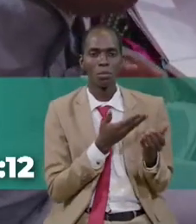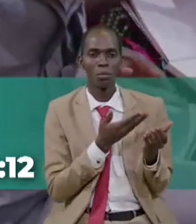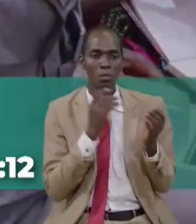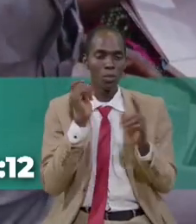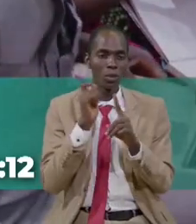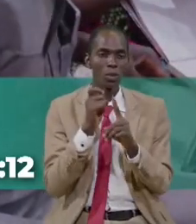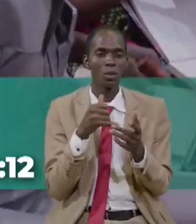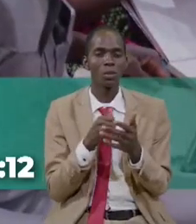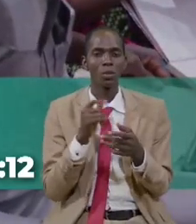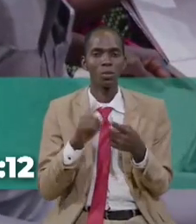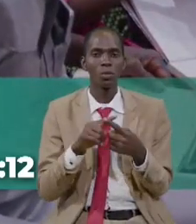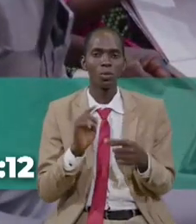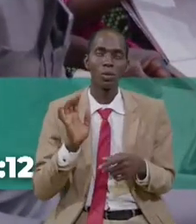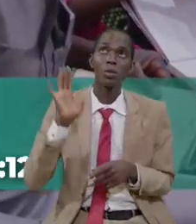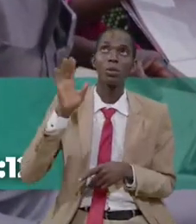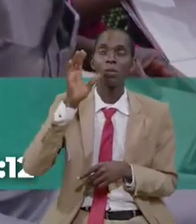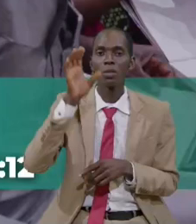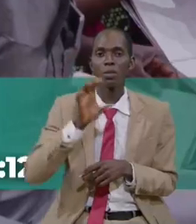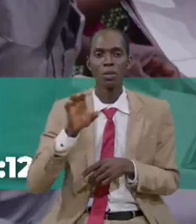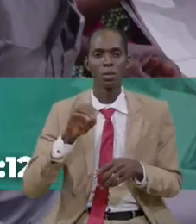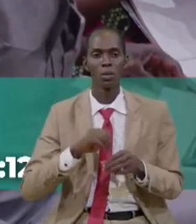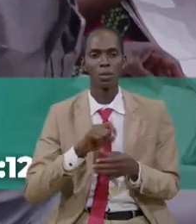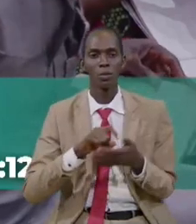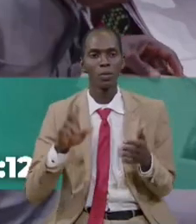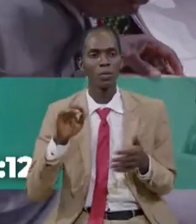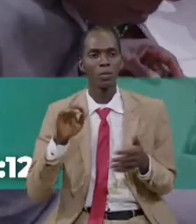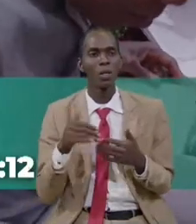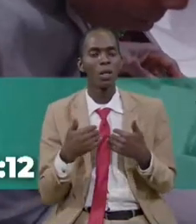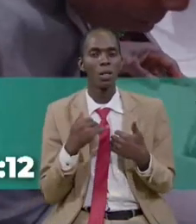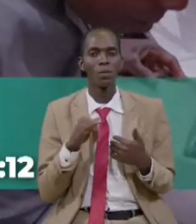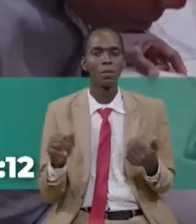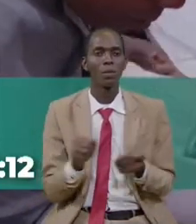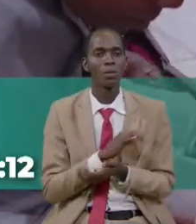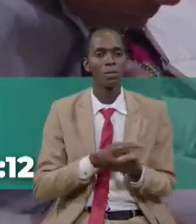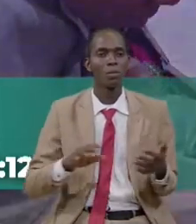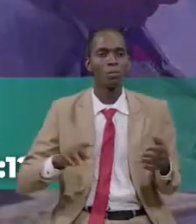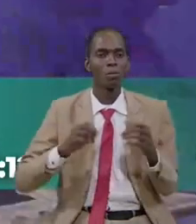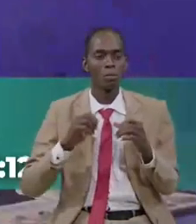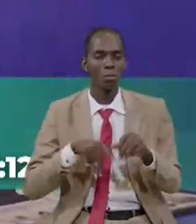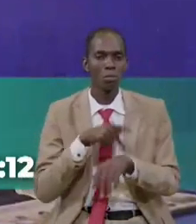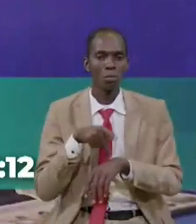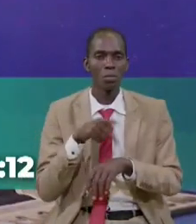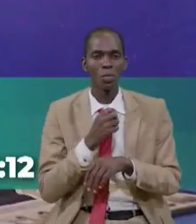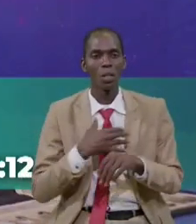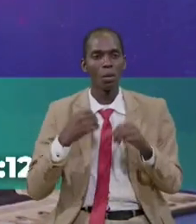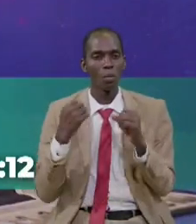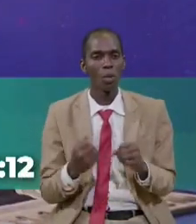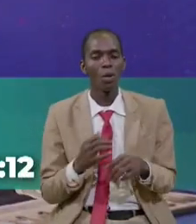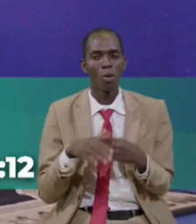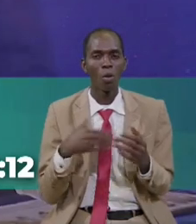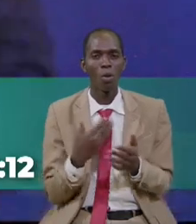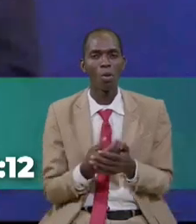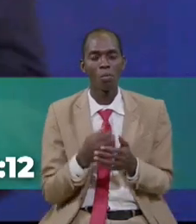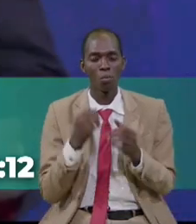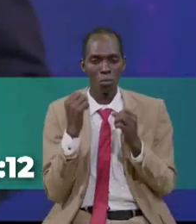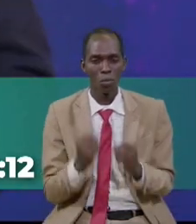Verset 15, il dit, il a dépouillé les dominations, les autorités et toutes les autorités